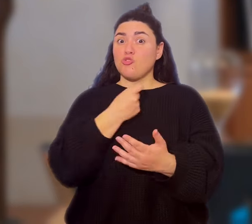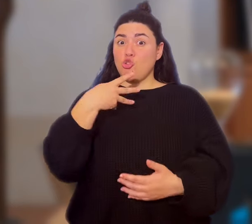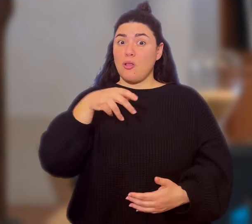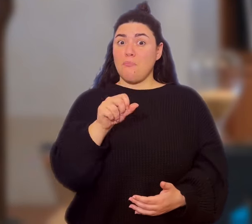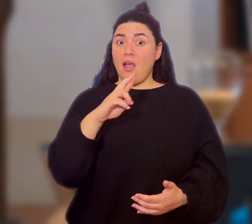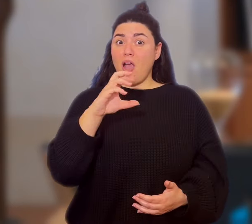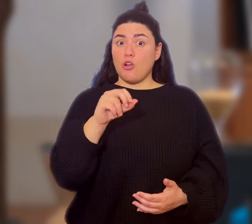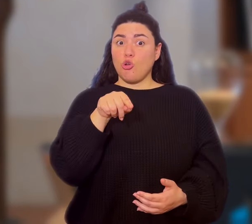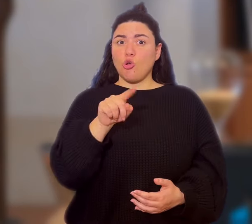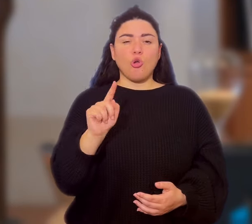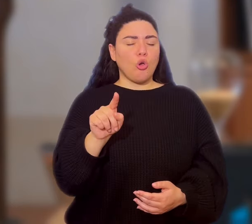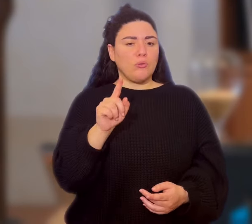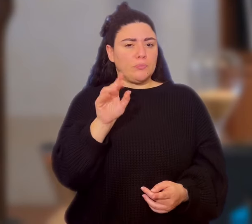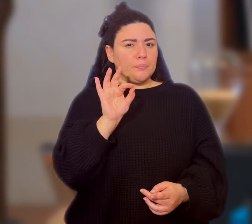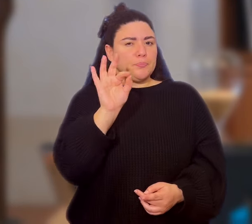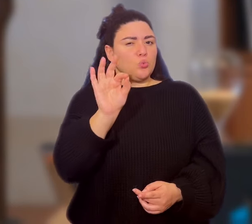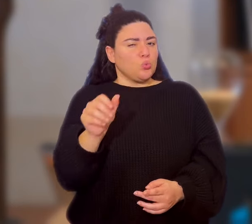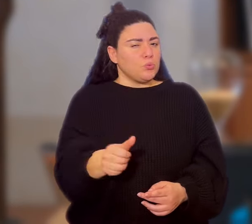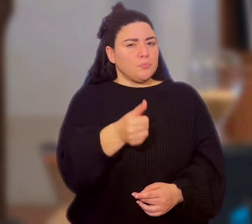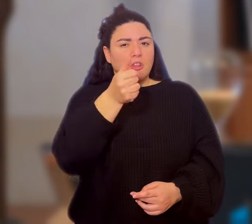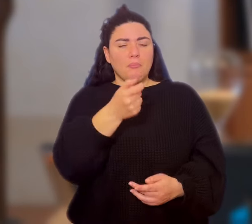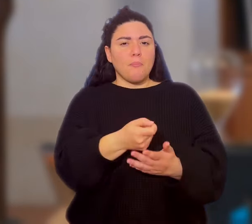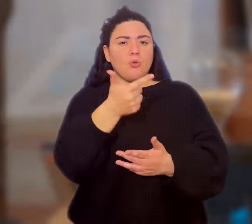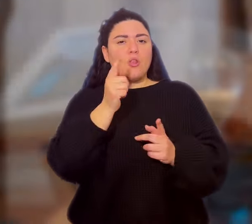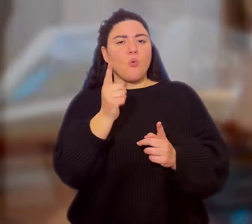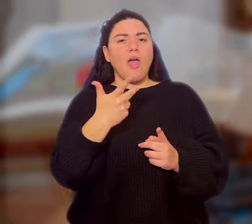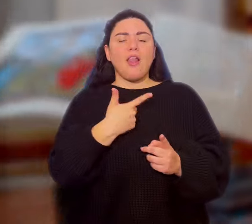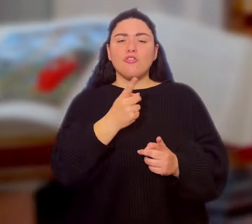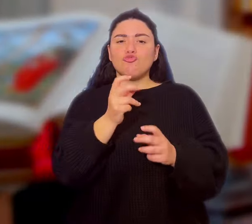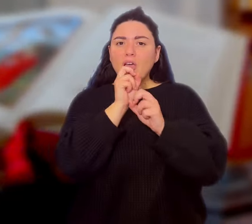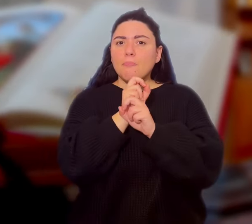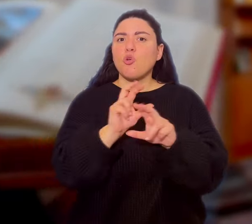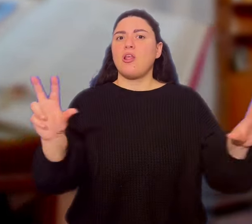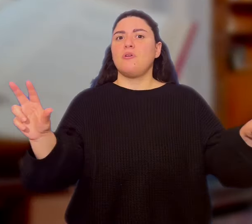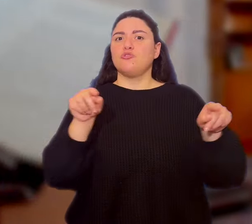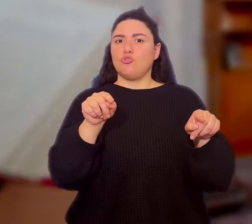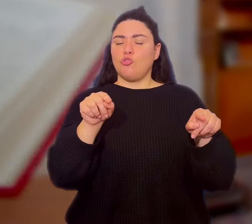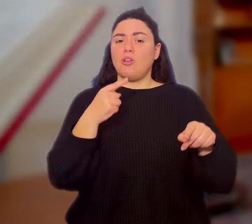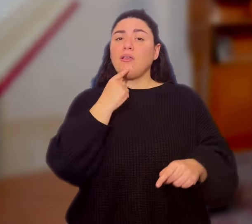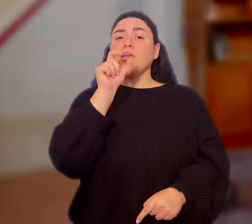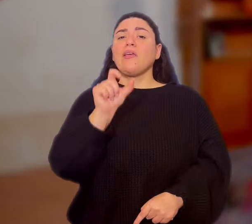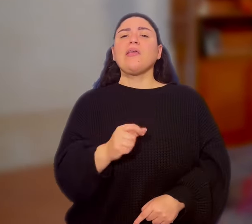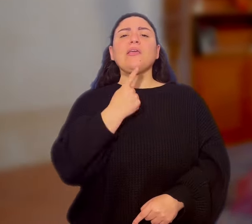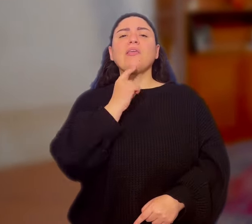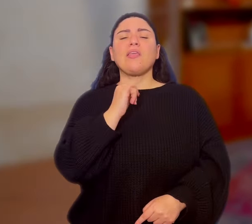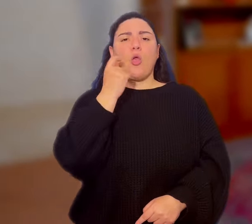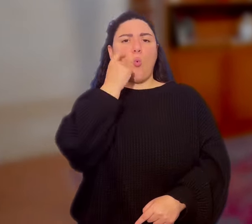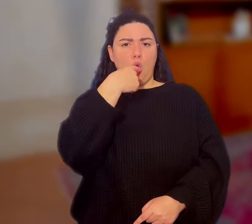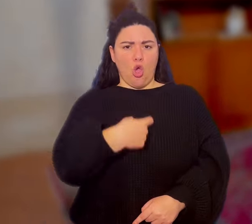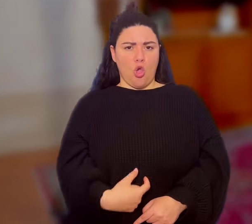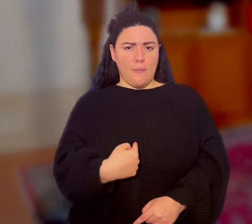passione di Marco è proprio rappresentato da una proclamazione che troviamo posta in bocca ad un